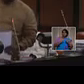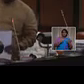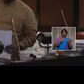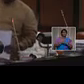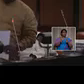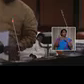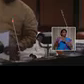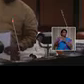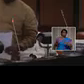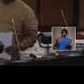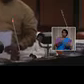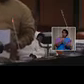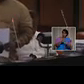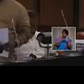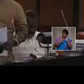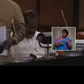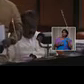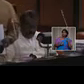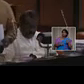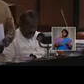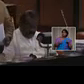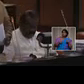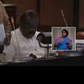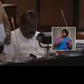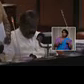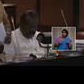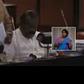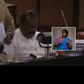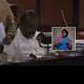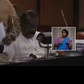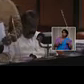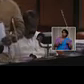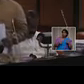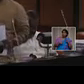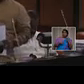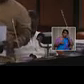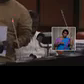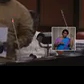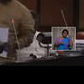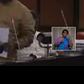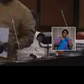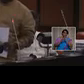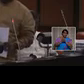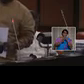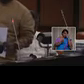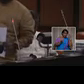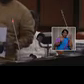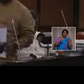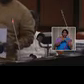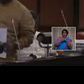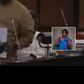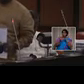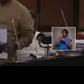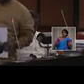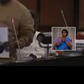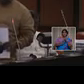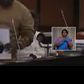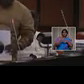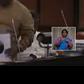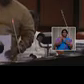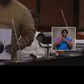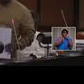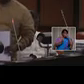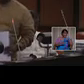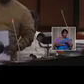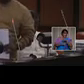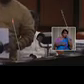போது ஜே.ஆர். ஜெயவர்த்தனா தலைமையிலே கண்டி யாத்திரை புத்த பிக்குகளுடன் சென்றிருந்தார். மீண்டும் டட்லி செல்வா ஒப்பந்தம்